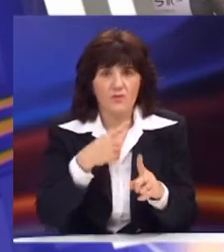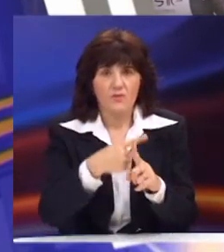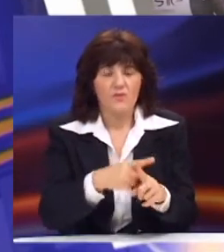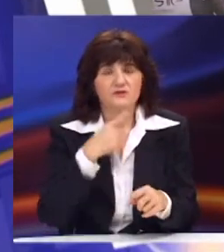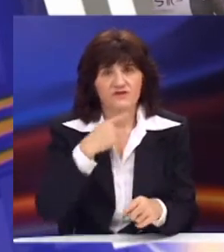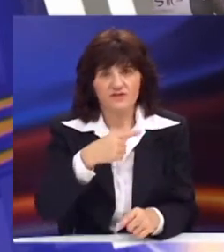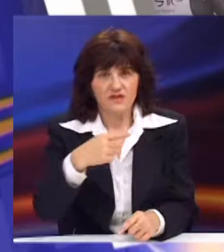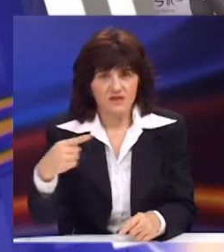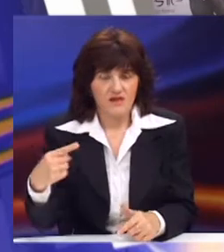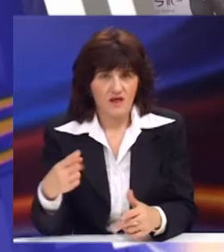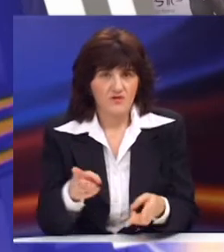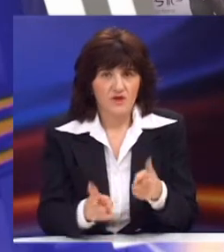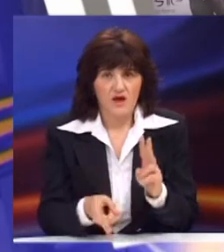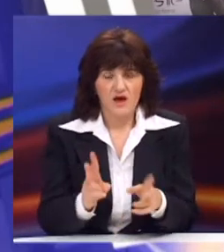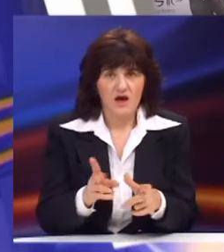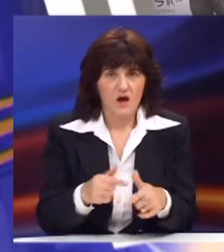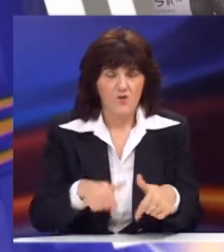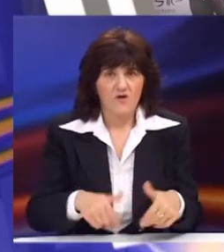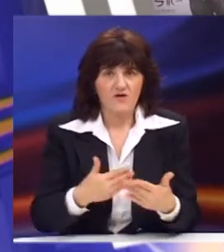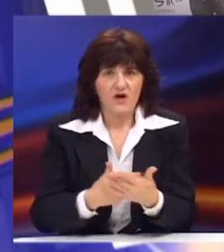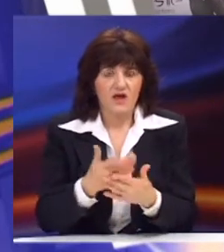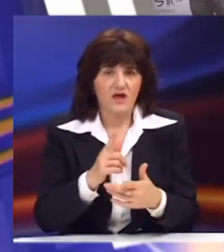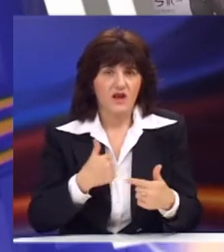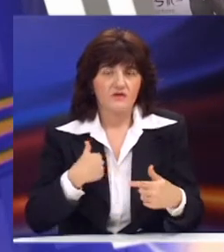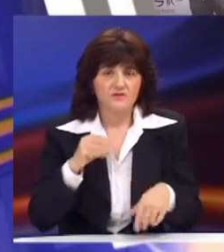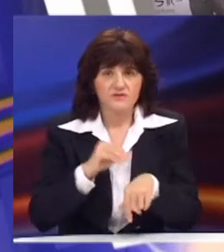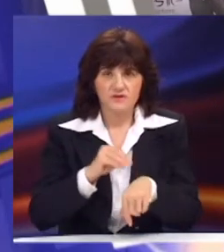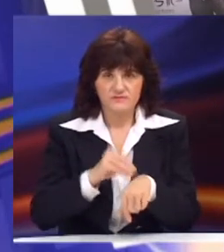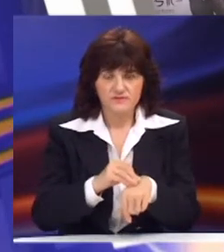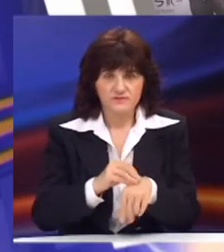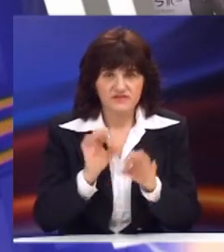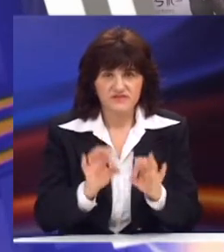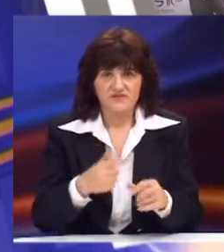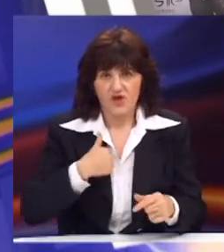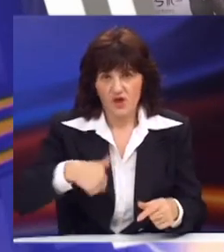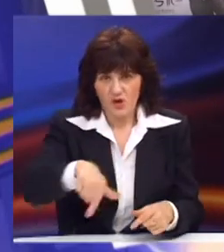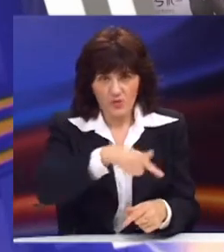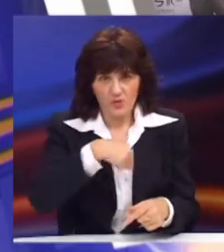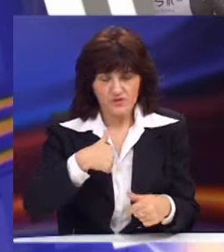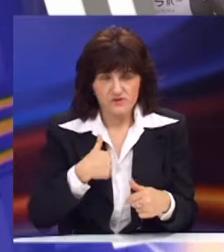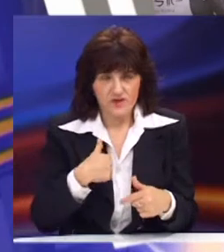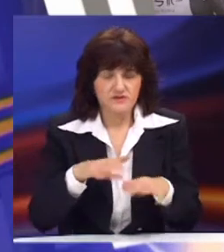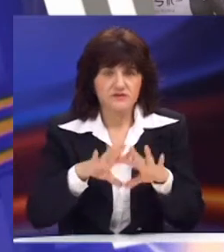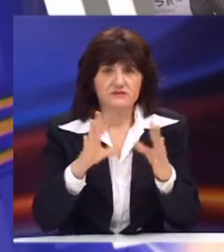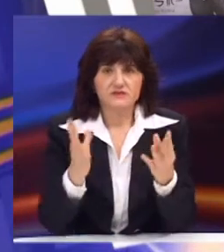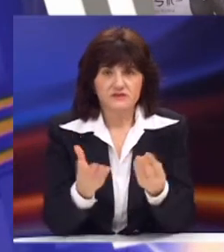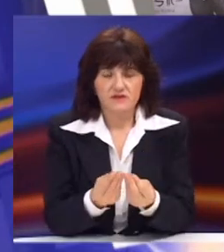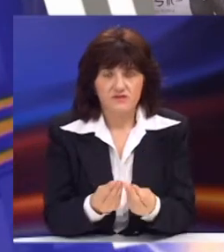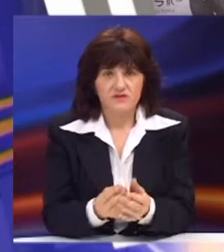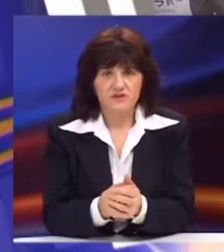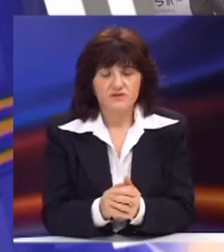i u nekom pozitivnom i u nekom negativnom smislu kako grad utiče na svakog od nas. I to nam je, čini mi se,